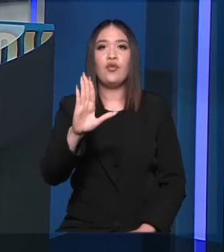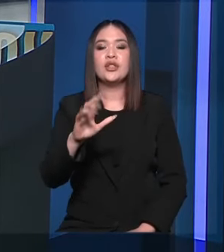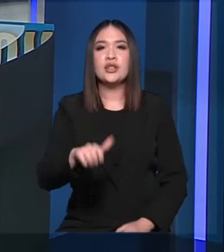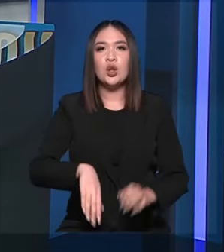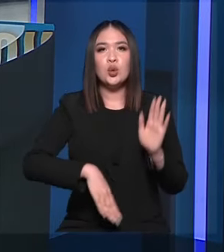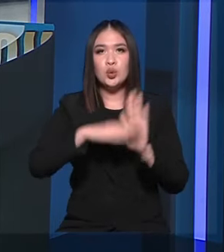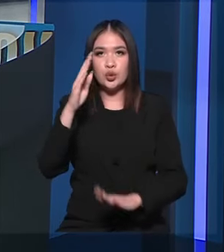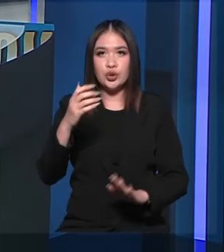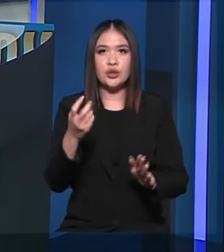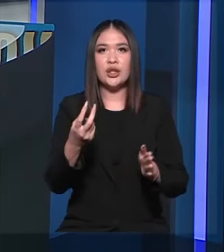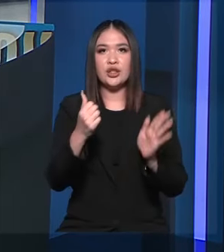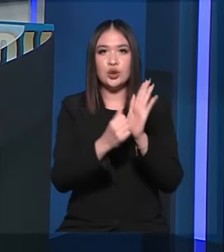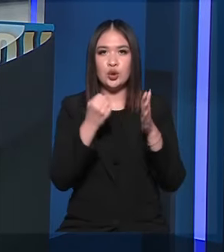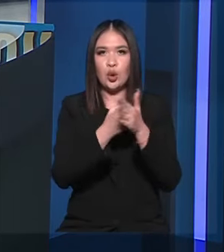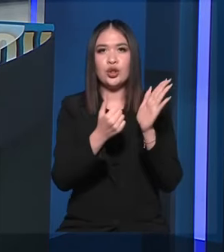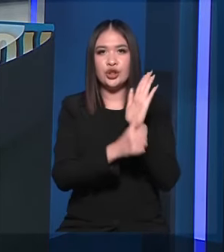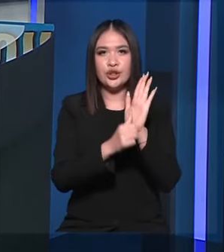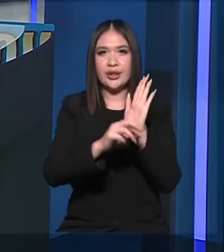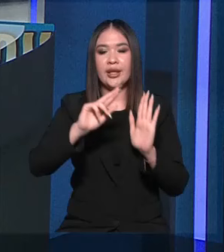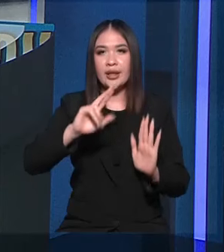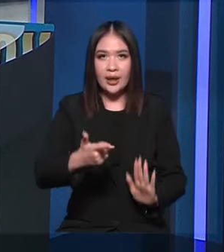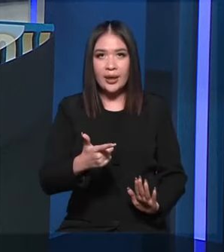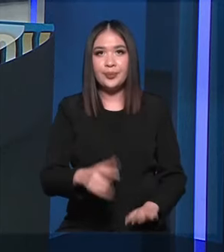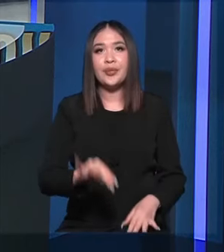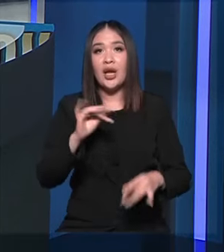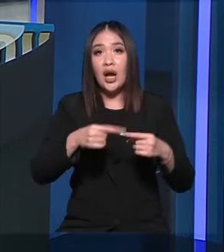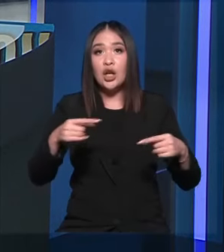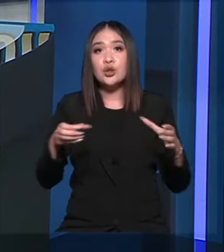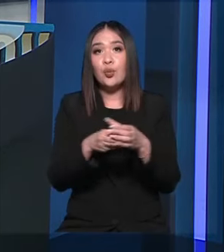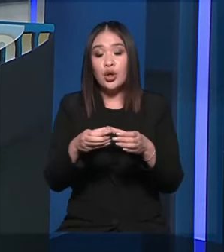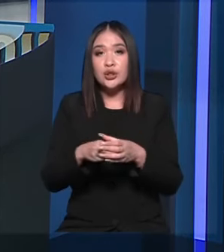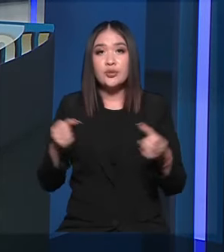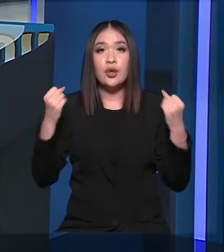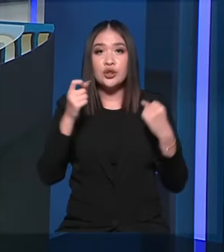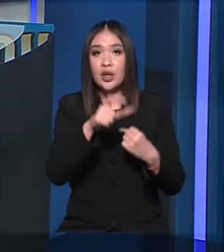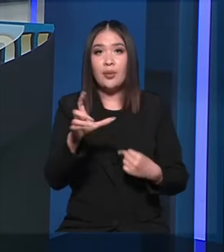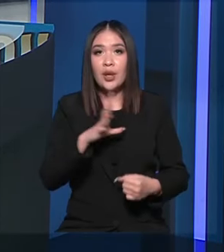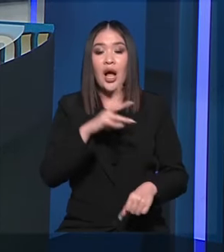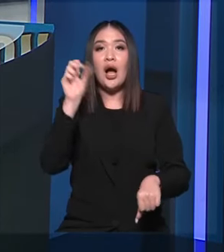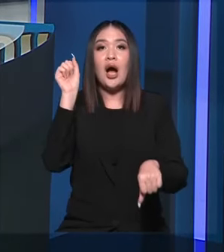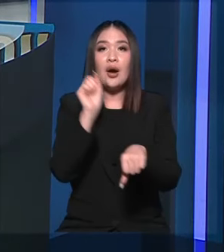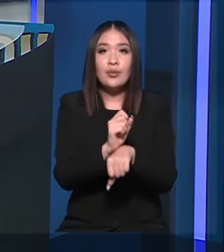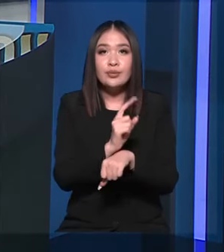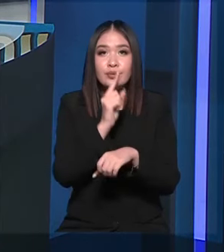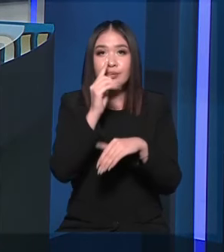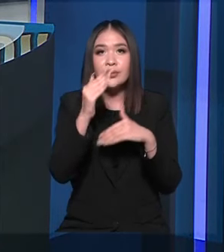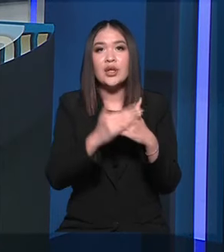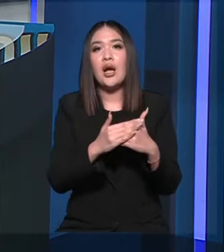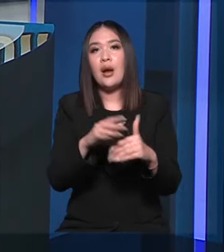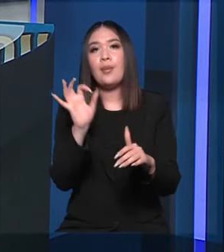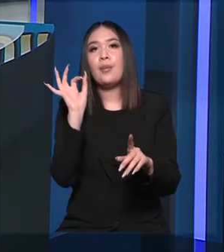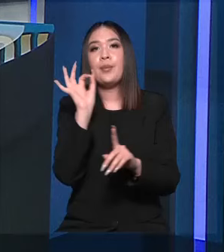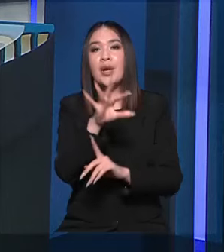лучшим в категории до 60 килограммов. Впрочем, были в сборной и те спортсмены, которые остановились буквально в шаге от попадания